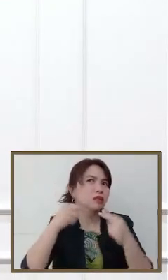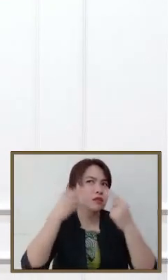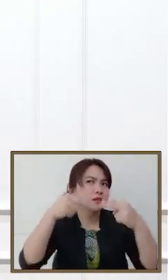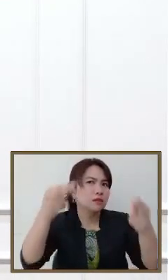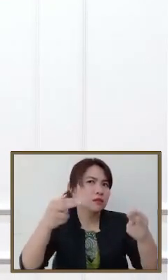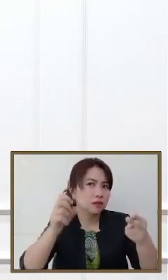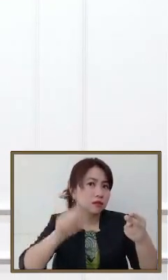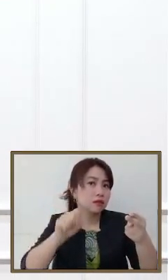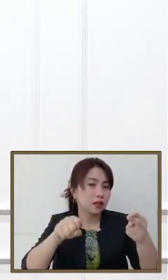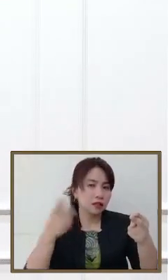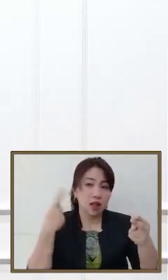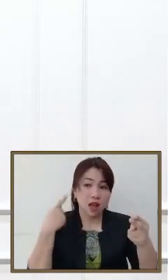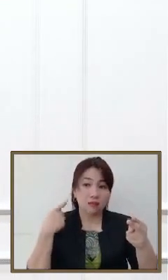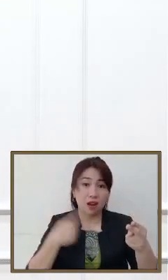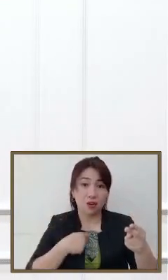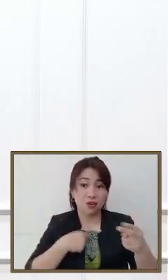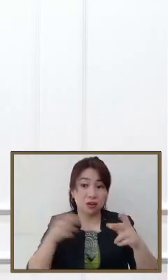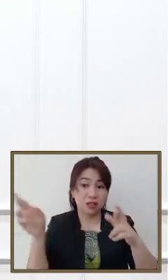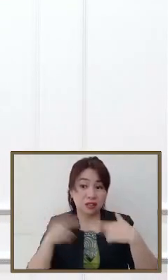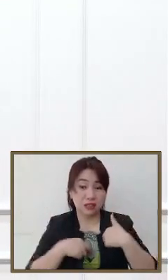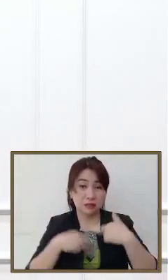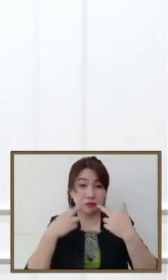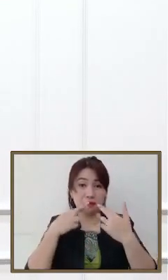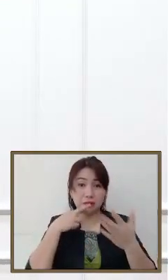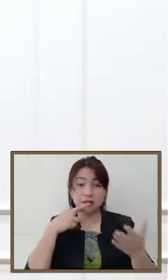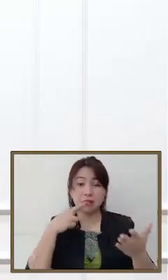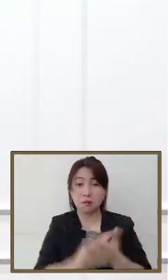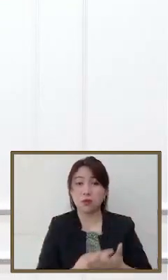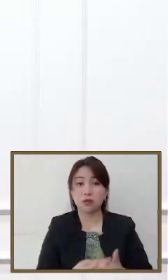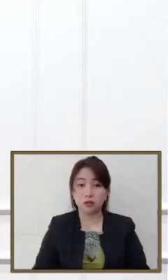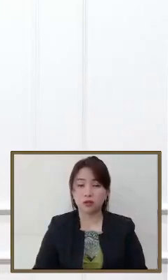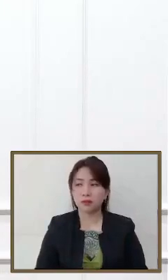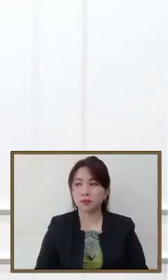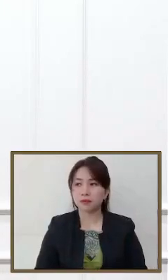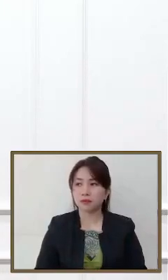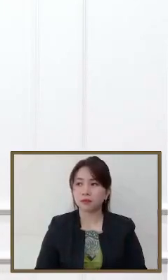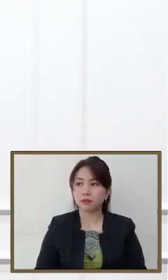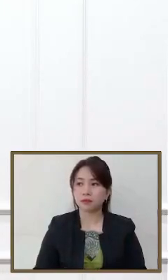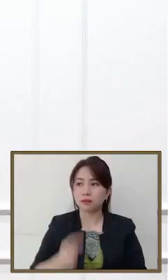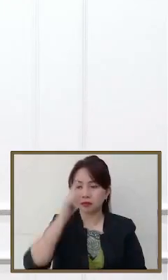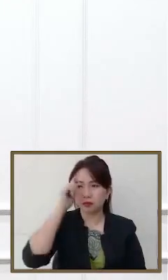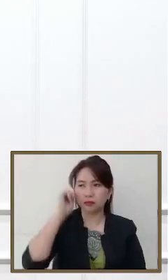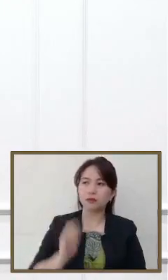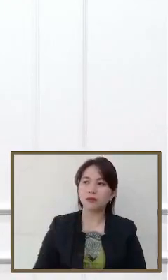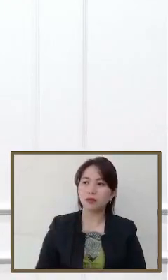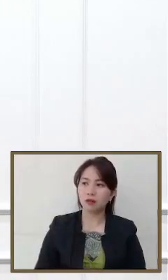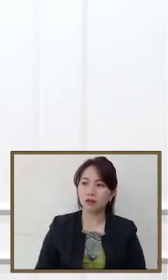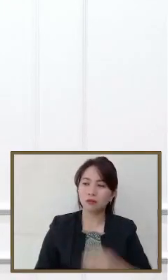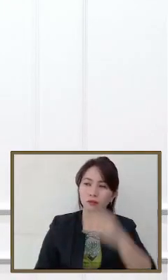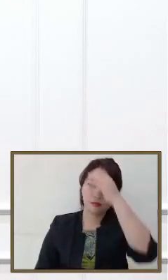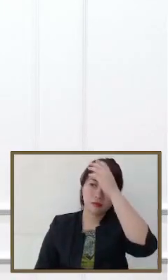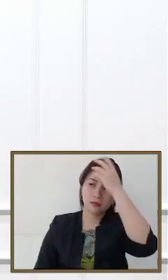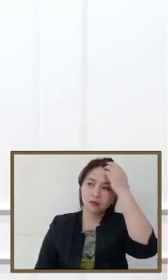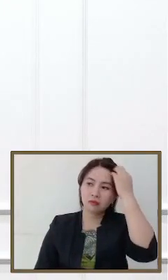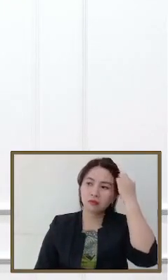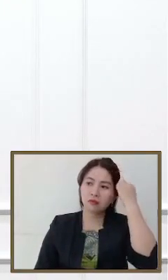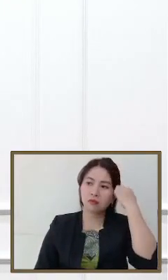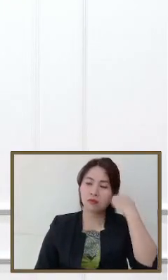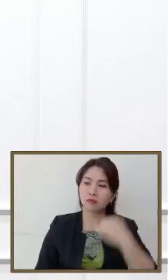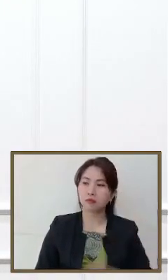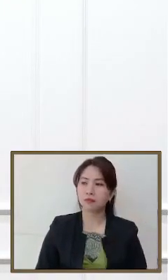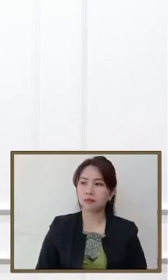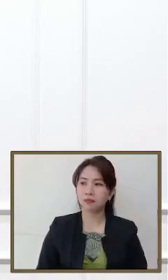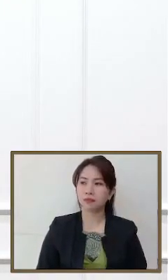may mga dumadating reports t lang si ano Sir na alam niyo bang ganito ang ginawa niya Aba kung ako tatangungin parang